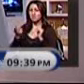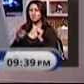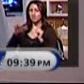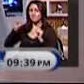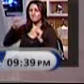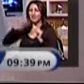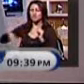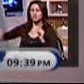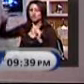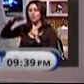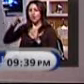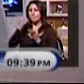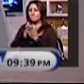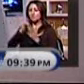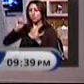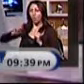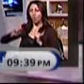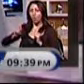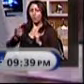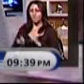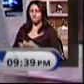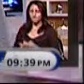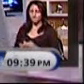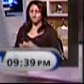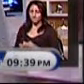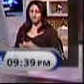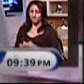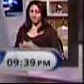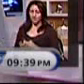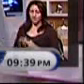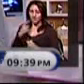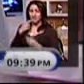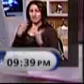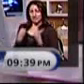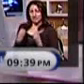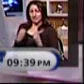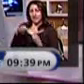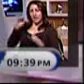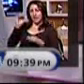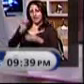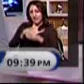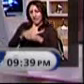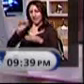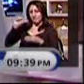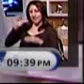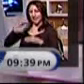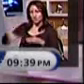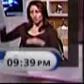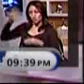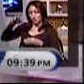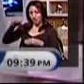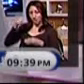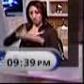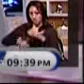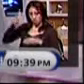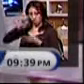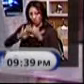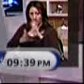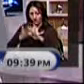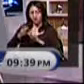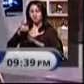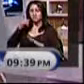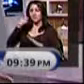ومن ثم انتهت المشكلة. هو مشكلة يعني ده رأي مطروح بس هو رأي مغالط. ليه؟ لأنه إذا كنت